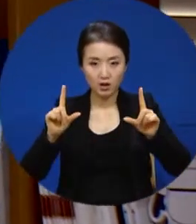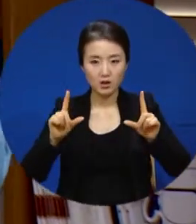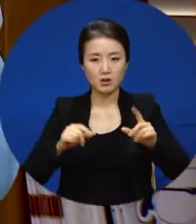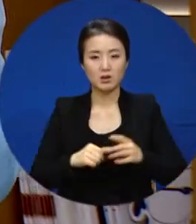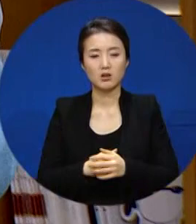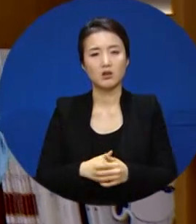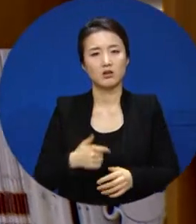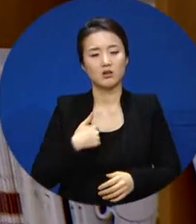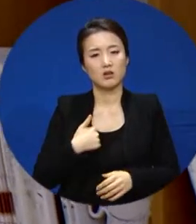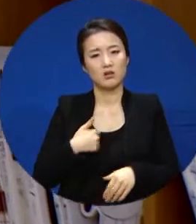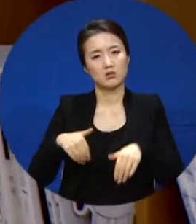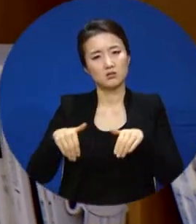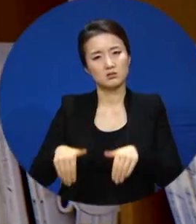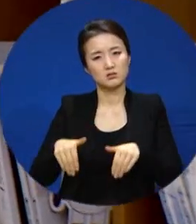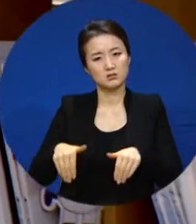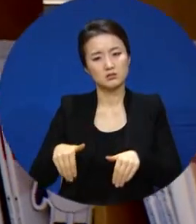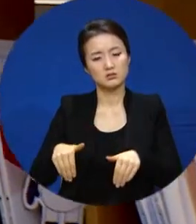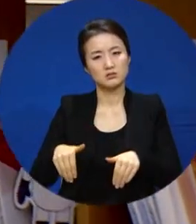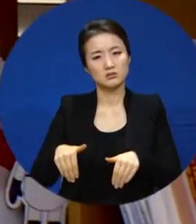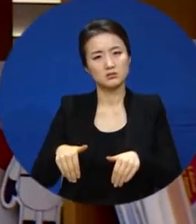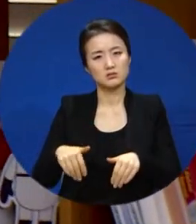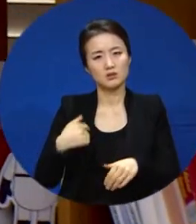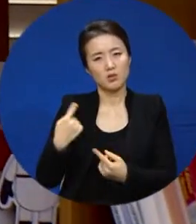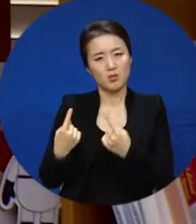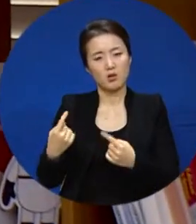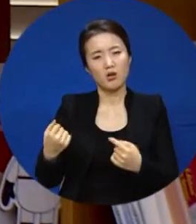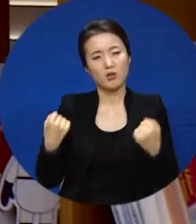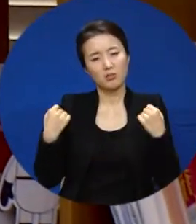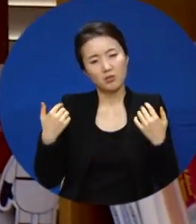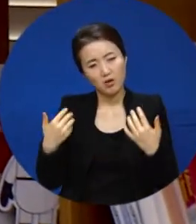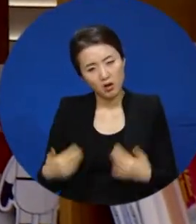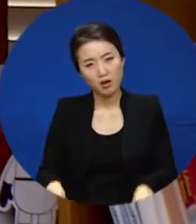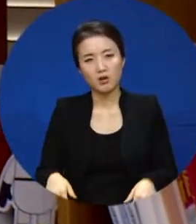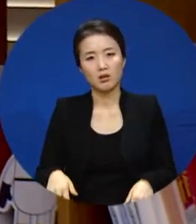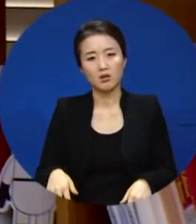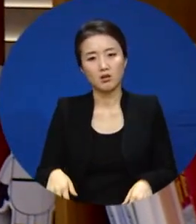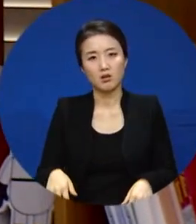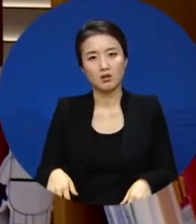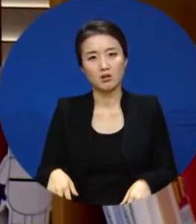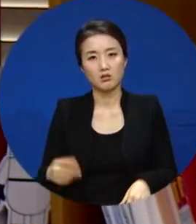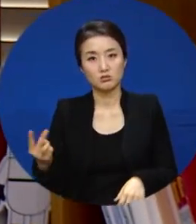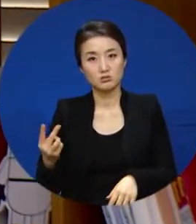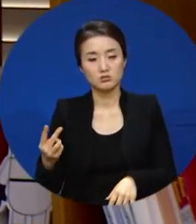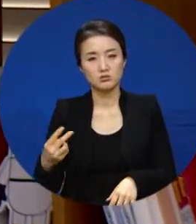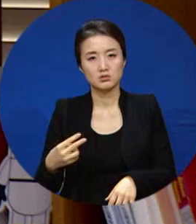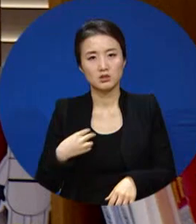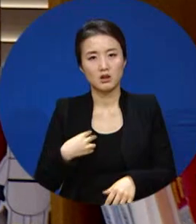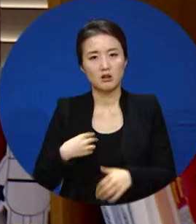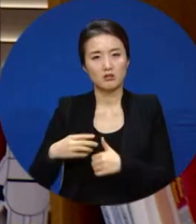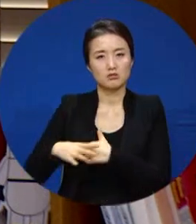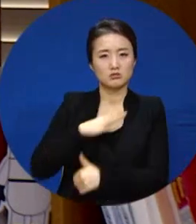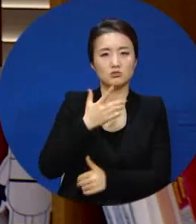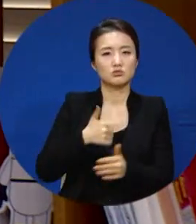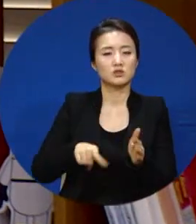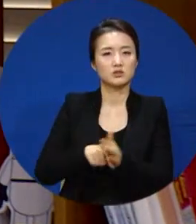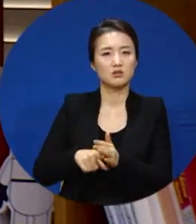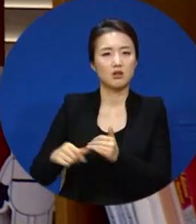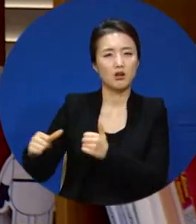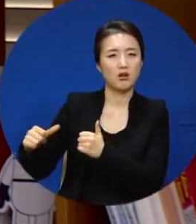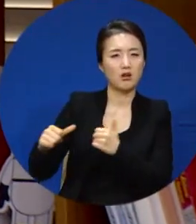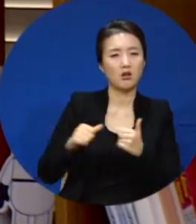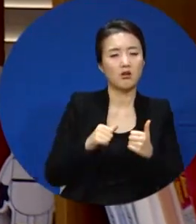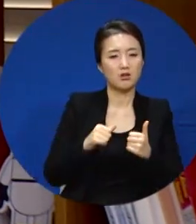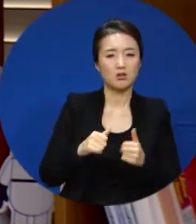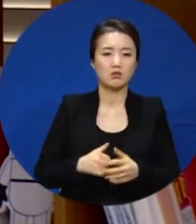부여했던 한신이 작용 다 형편없이 약했던 유방이 자기를 죽이려고 쫓아 와요 그때 유방의 군대가 100만 되고